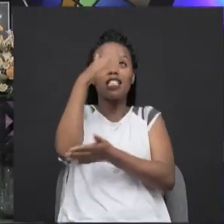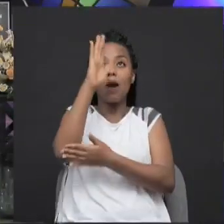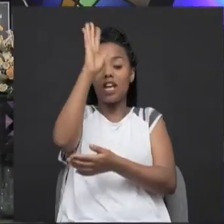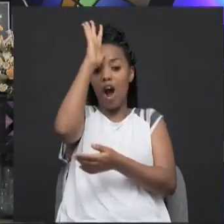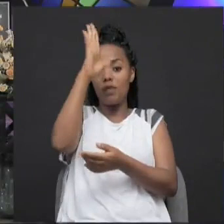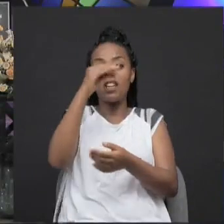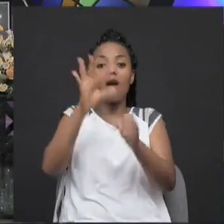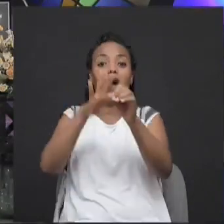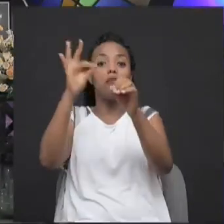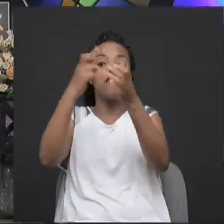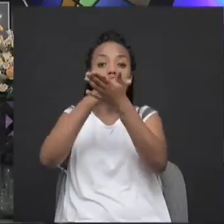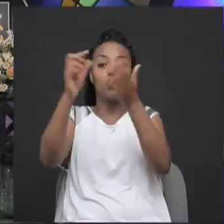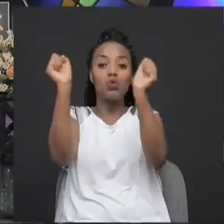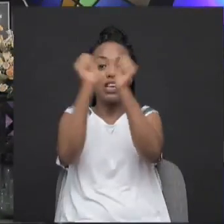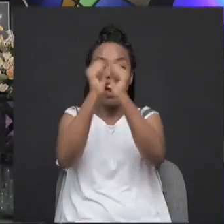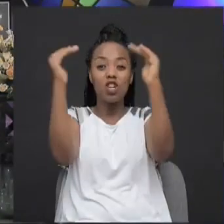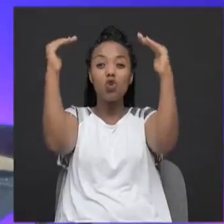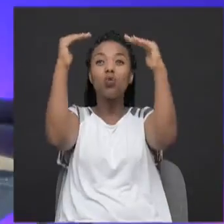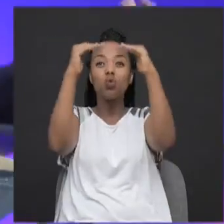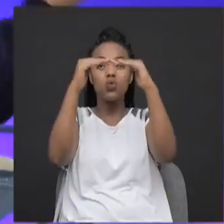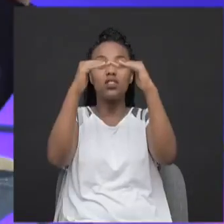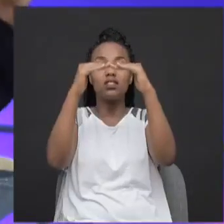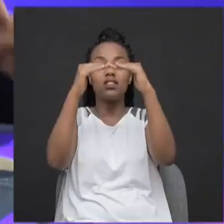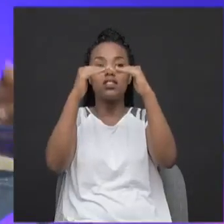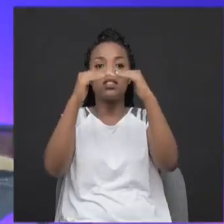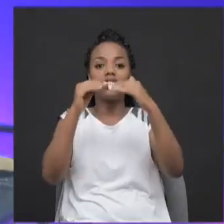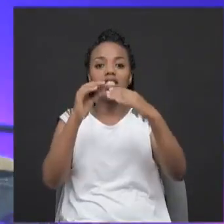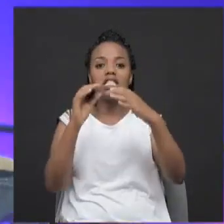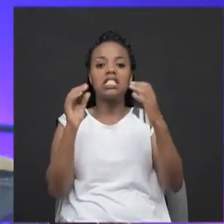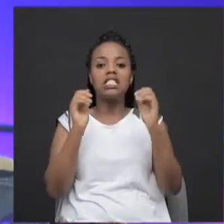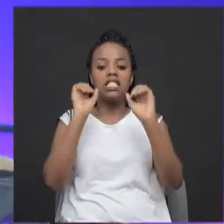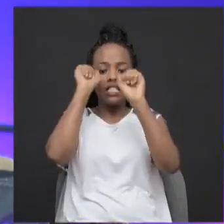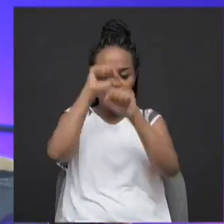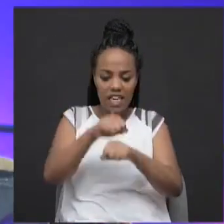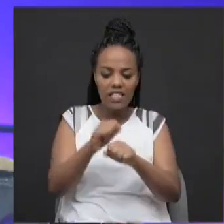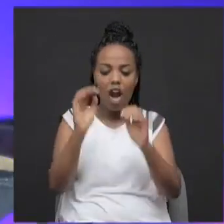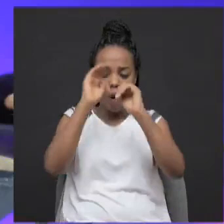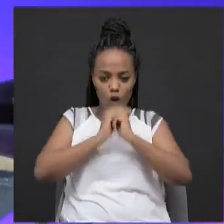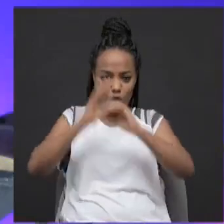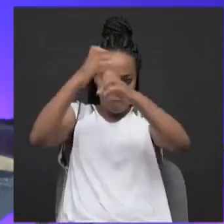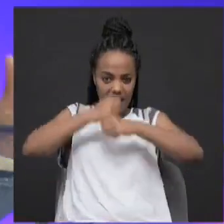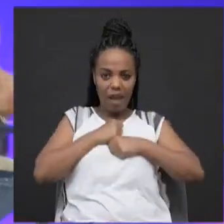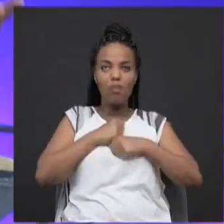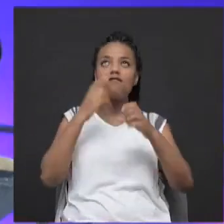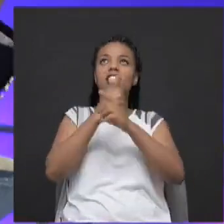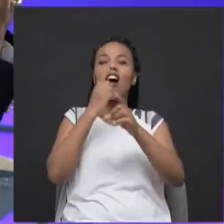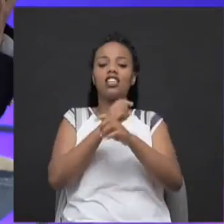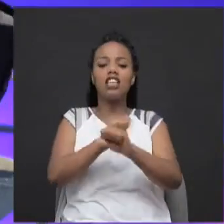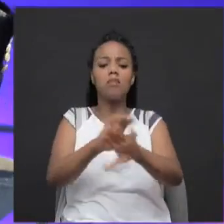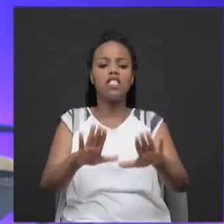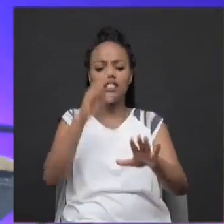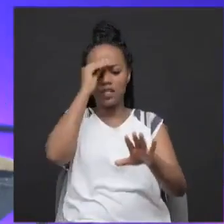ከእግዚአብሔር መንፈስ ቅዱስ ጋር እኩል ምልአተ አካል ያለው ስግደትና አምልኮ የሚቀበል ፈጣሪ ሰውን ከምድር አፈር